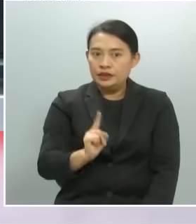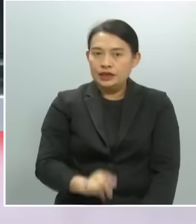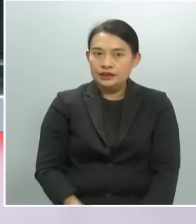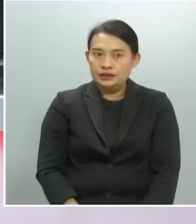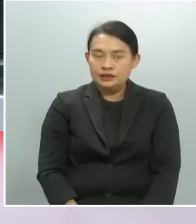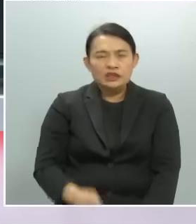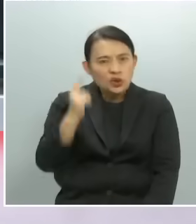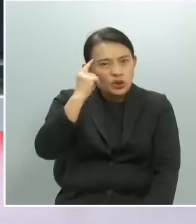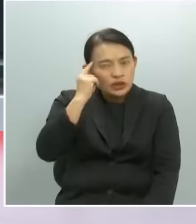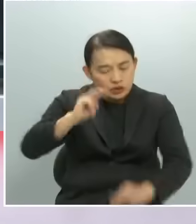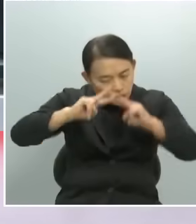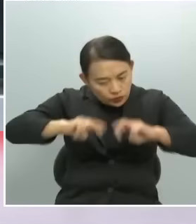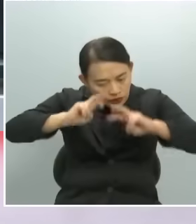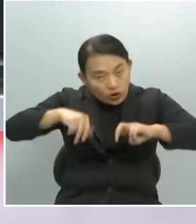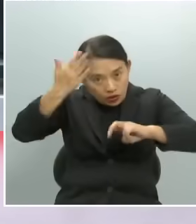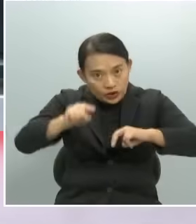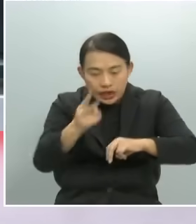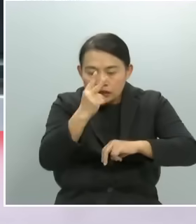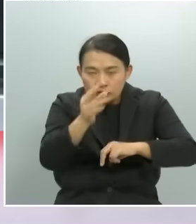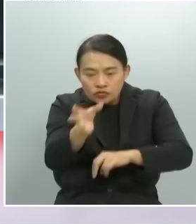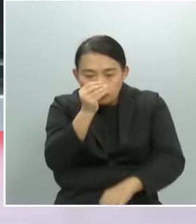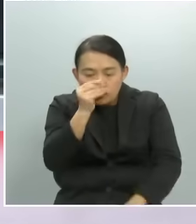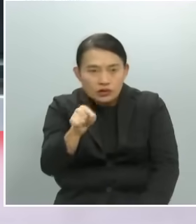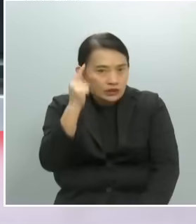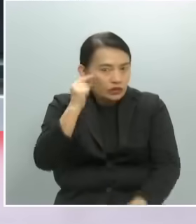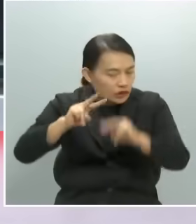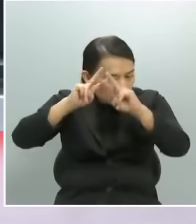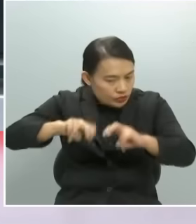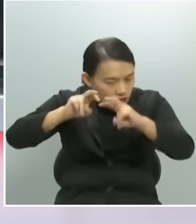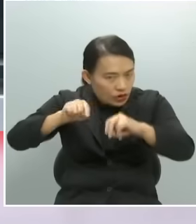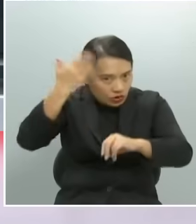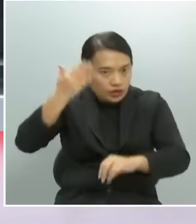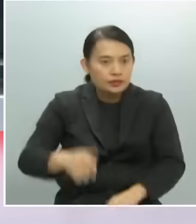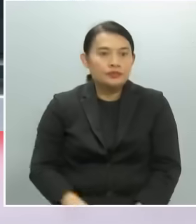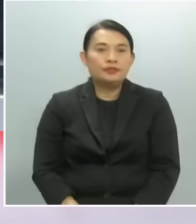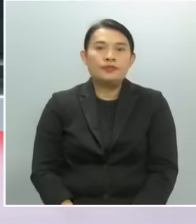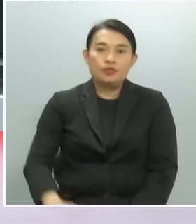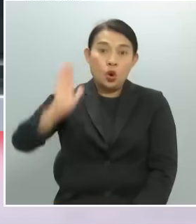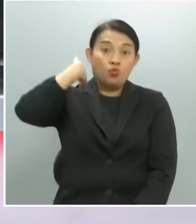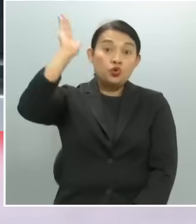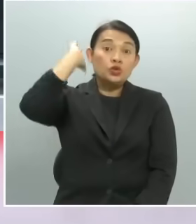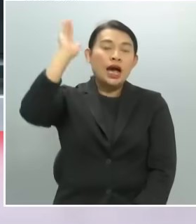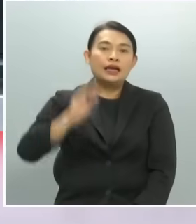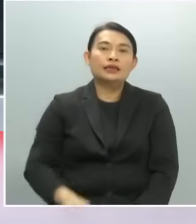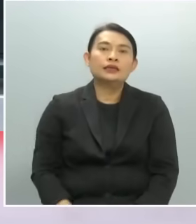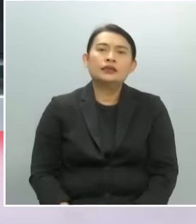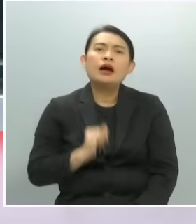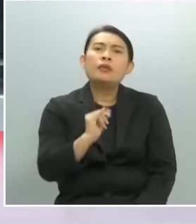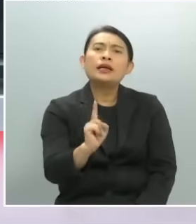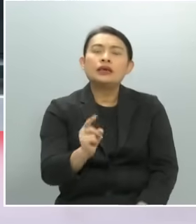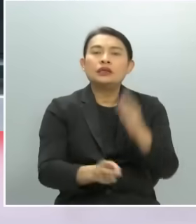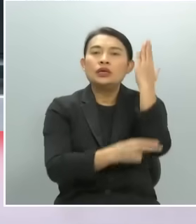วิจารณญาณในการรับฟังและรับชมนะครับเป็นเรื่องราวของชายคนหนึ่งฮะเขาบอกเขาไปนอนพักที่โรงแรมแห่งหนึ่ง